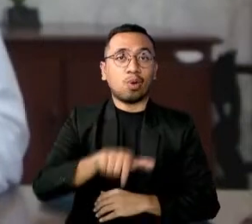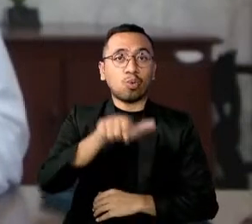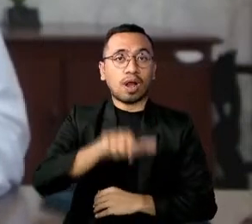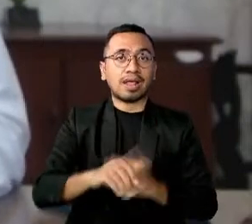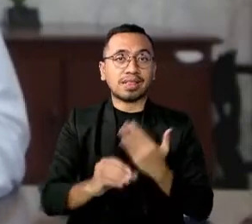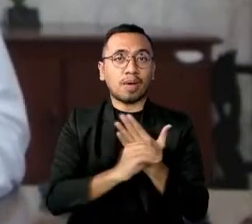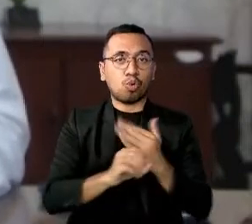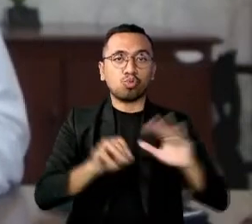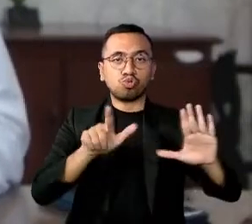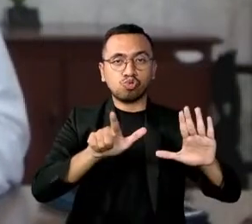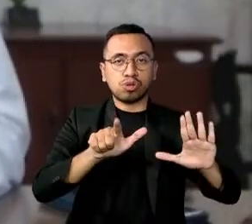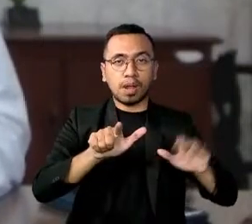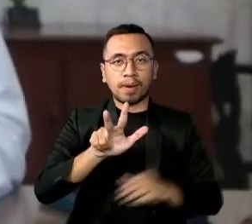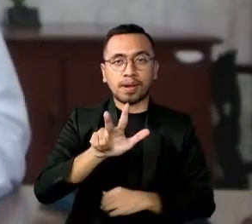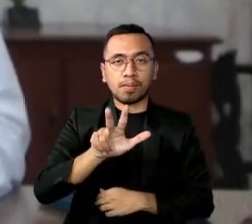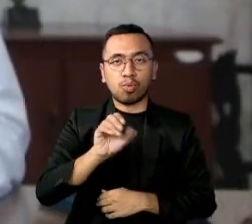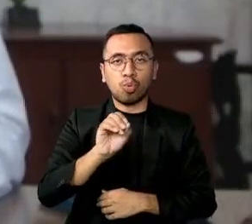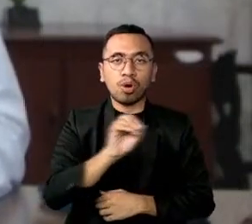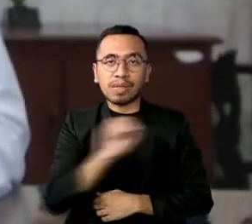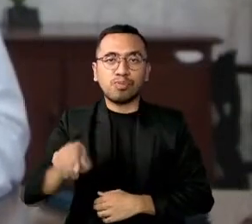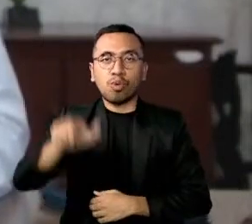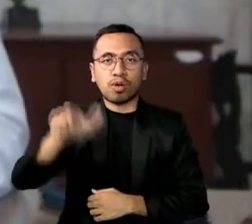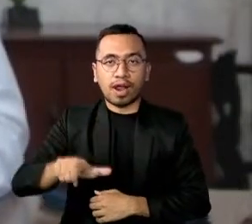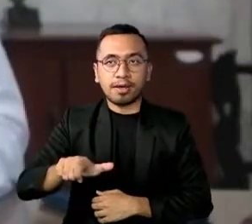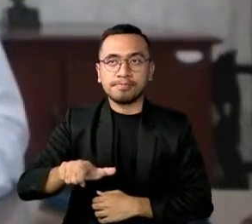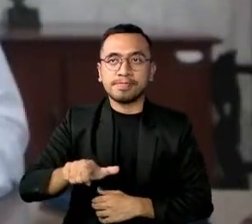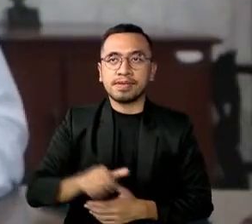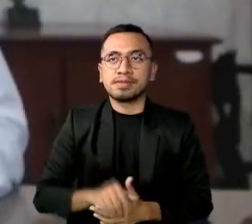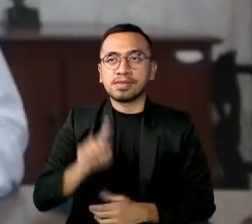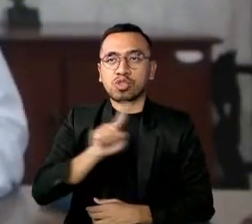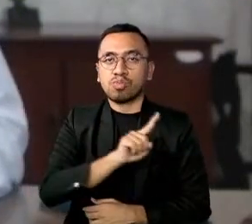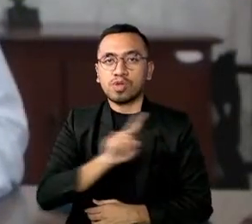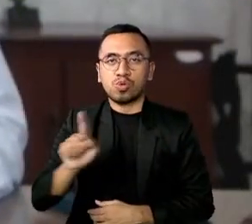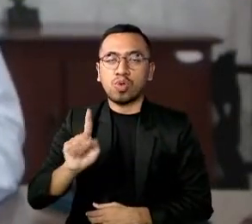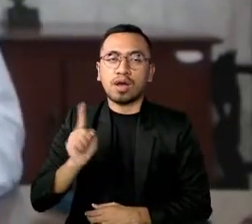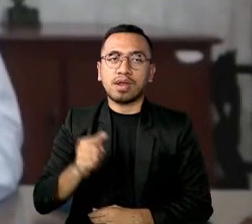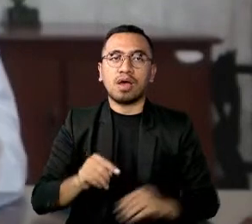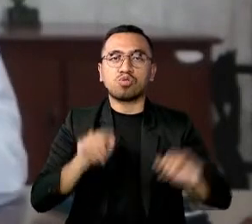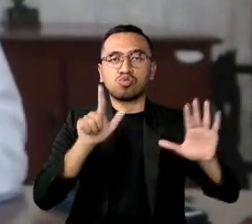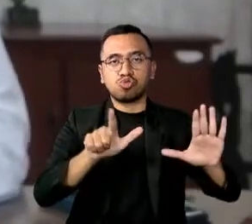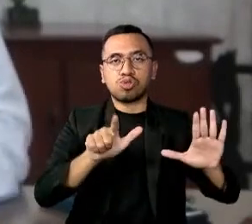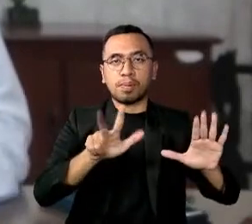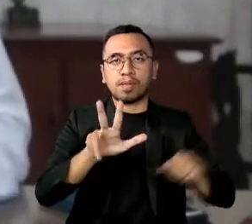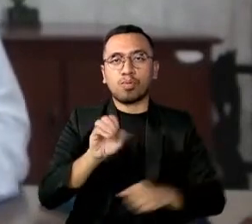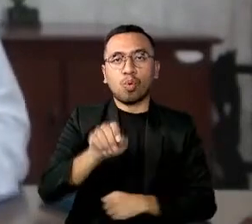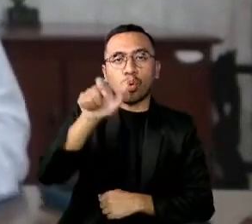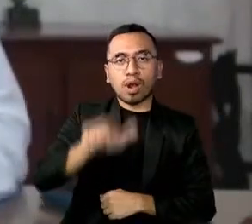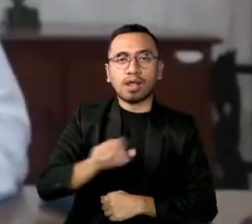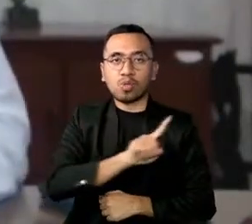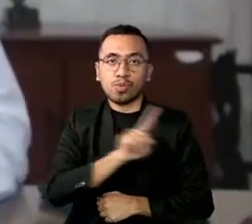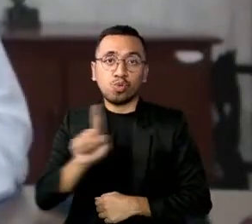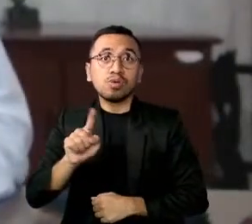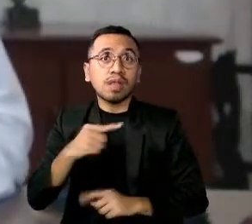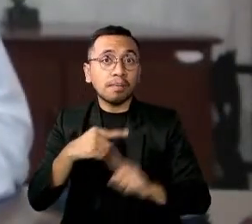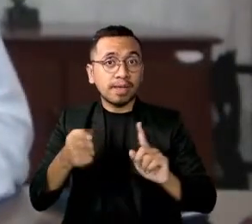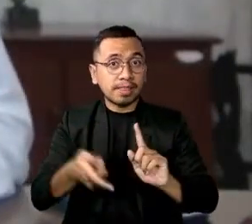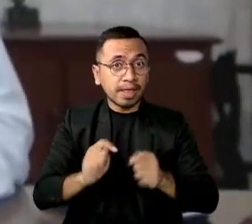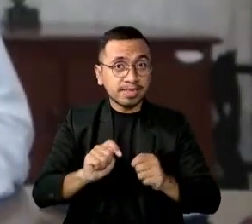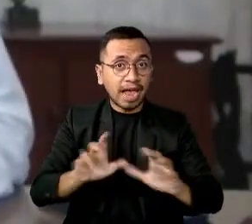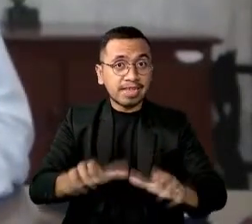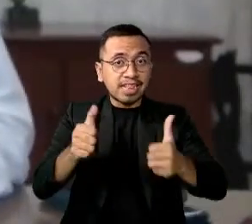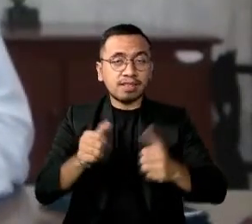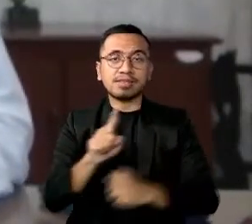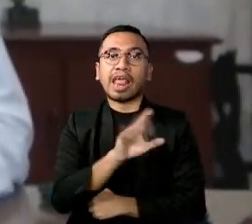kita ditakdirkan supaya dalam seminggu minimal 780 orang kita rata tercapai ia ta-1000